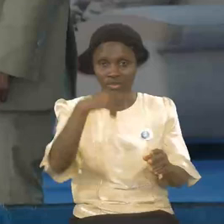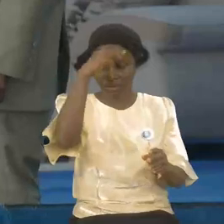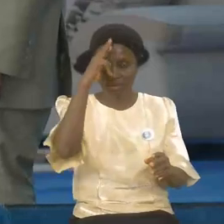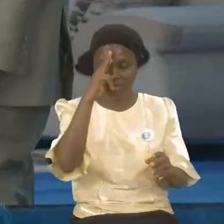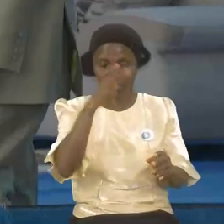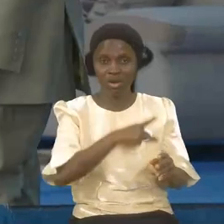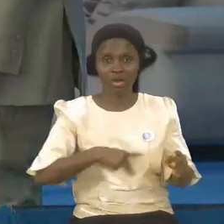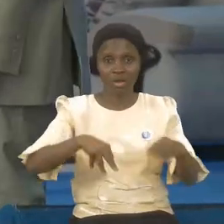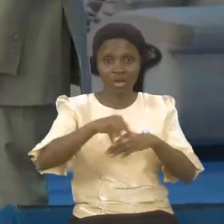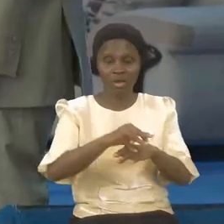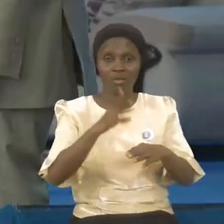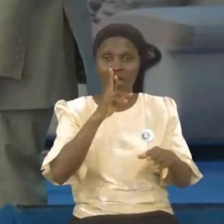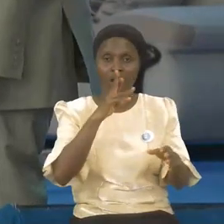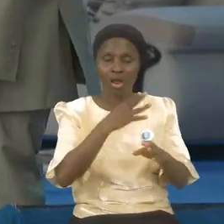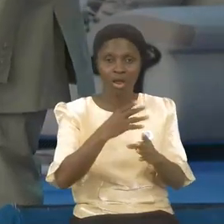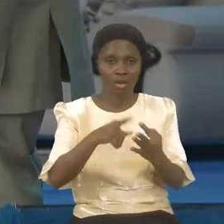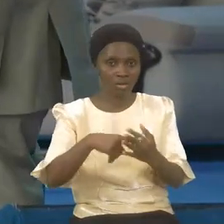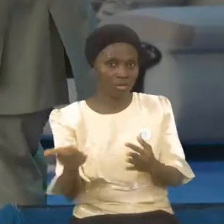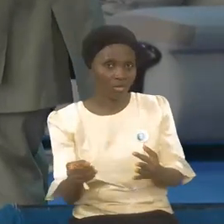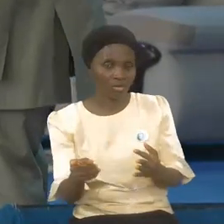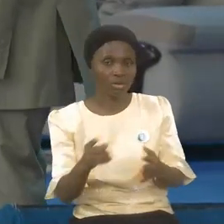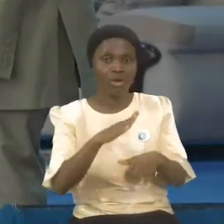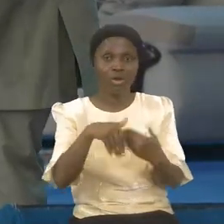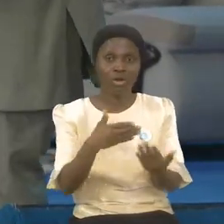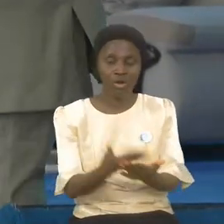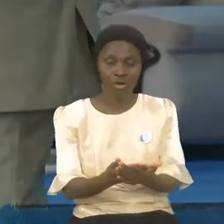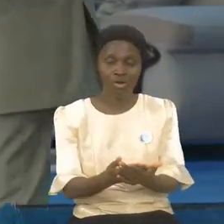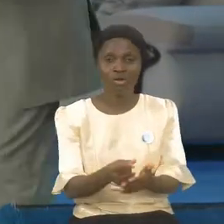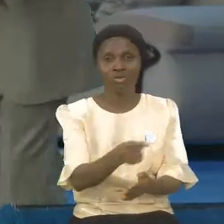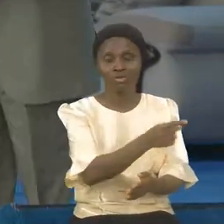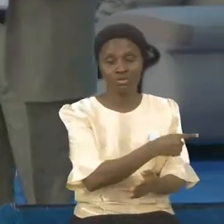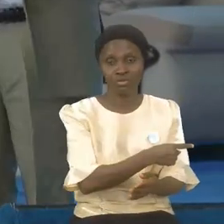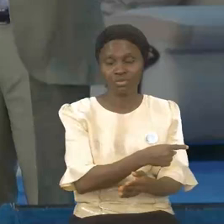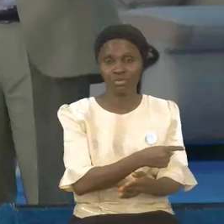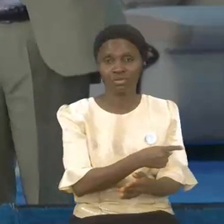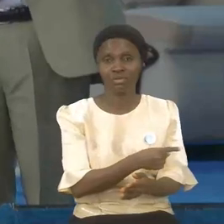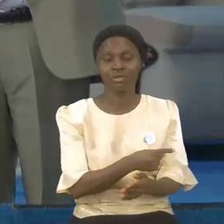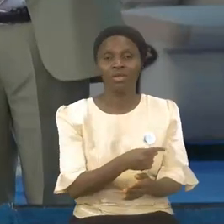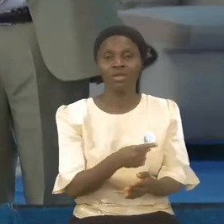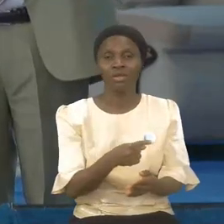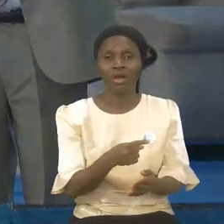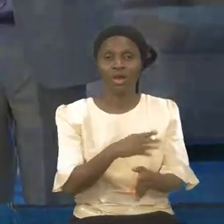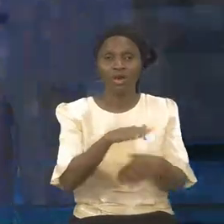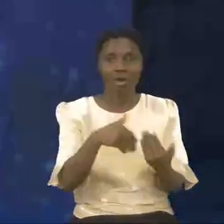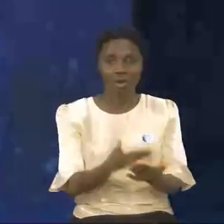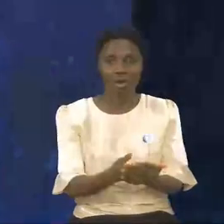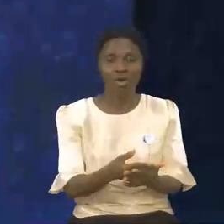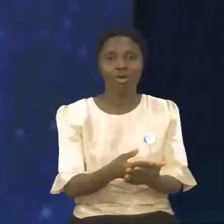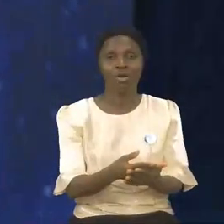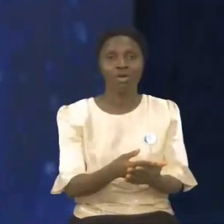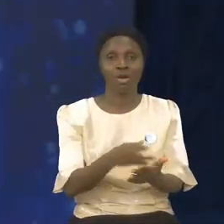métallique romain aura après fin Babylone medopes